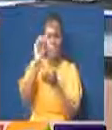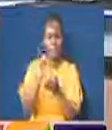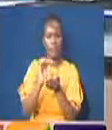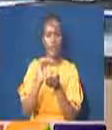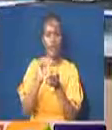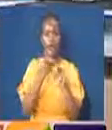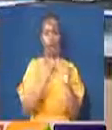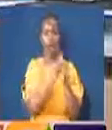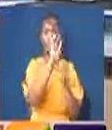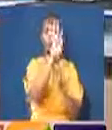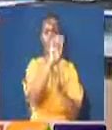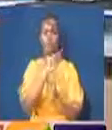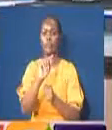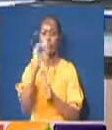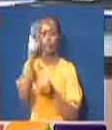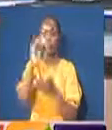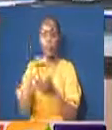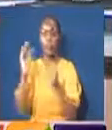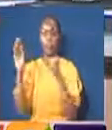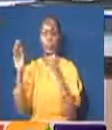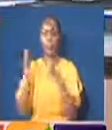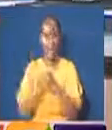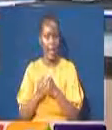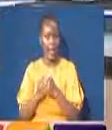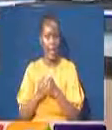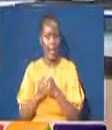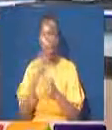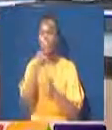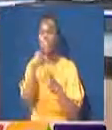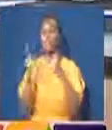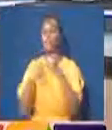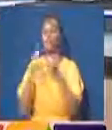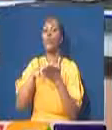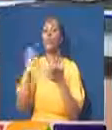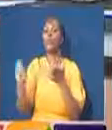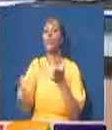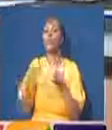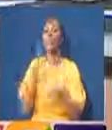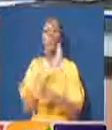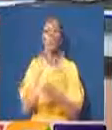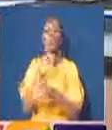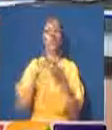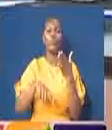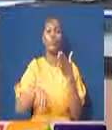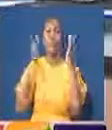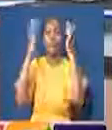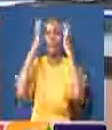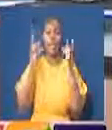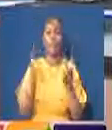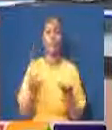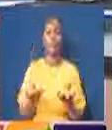14 hadi 9? Haya 6 ambayo yanaondolewa, mlitumia criteria gani kuyaondoa?